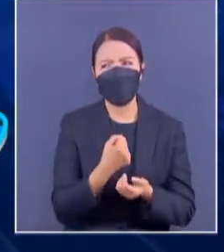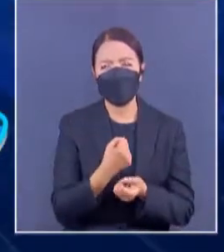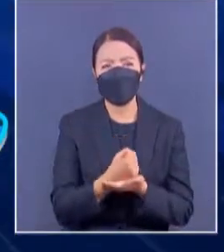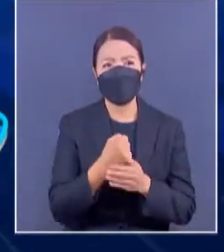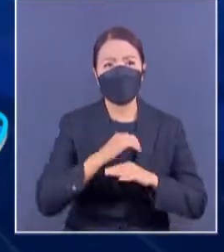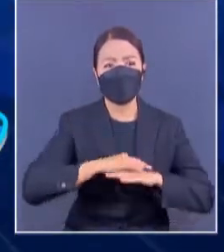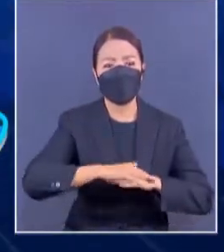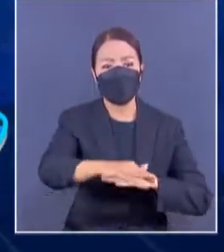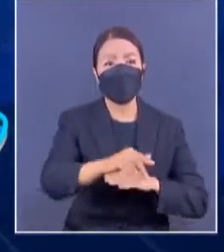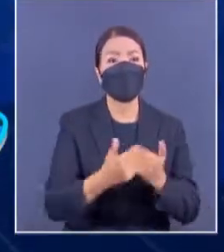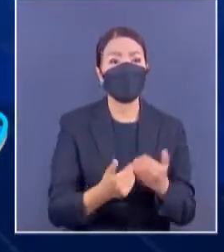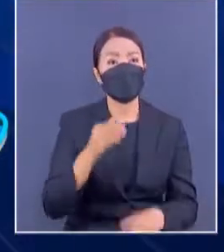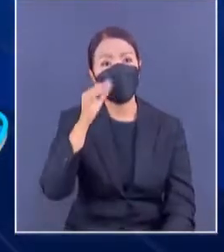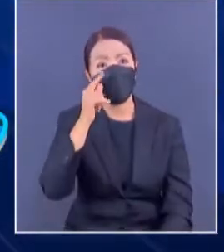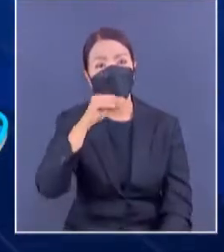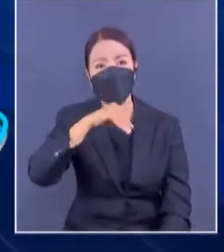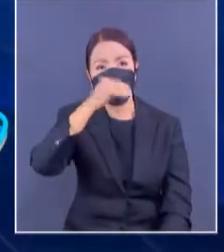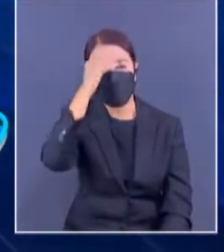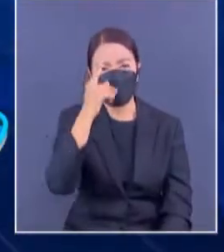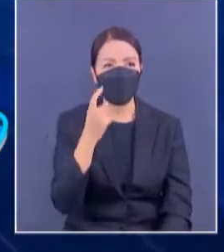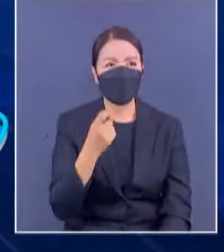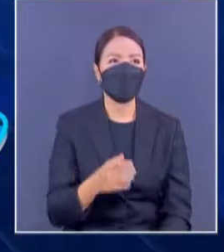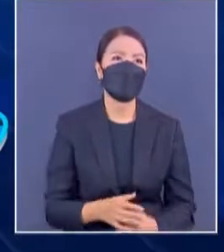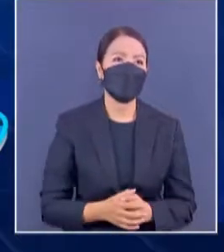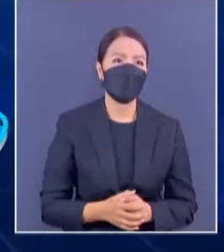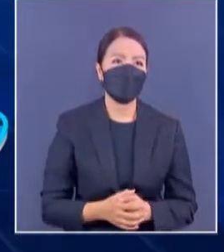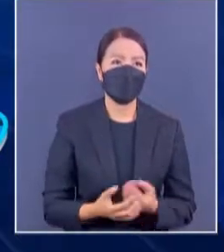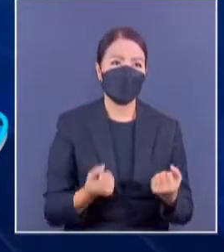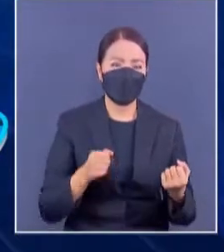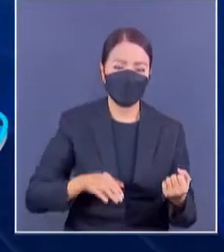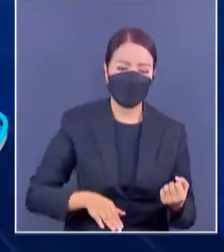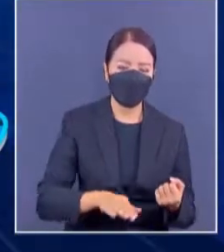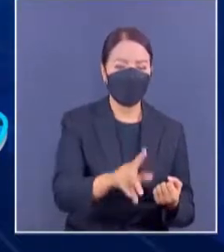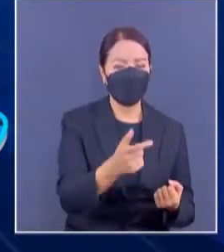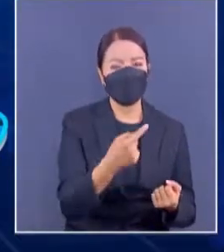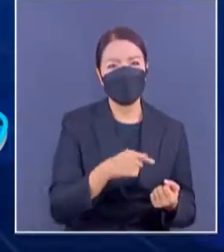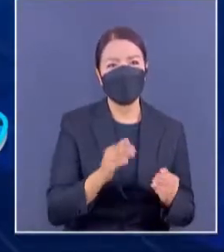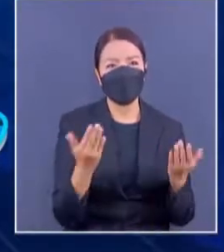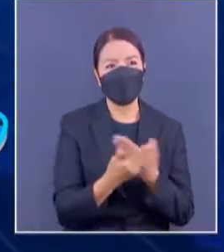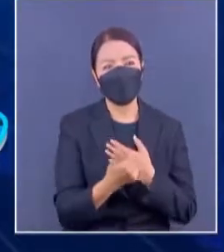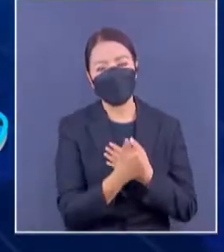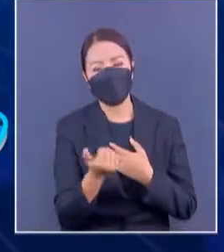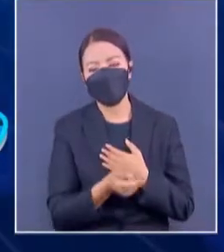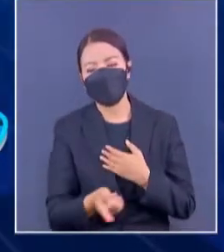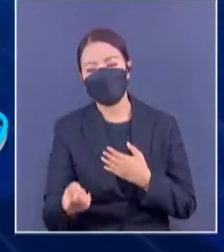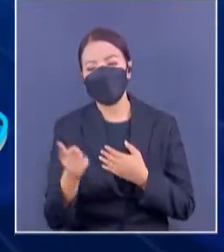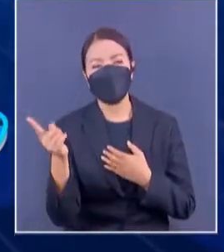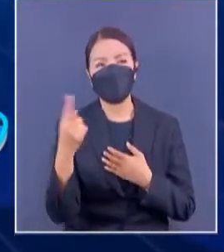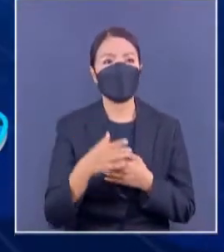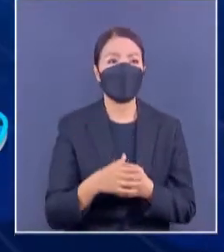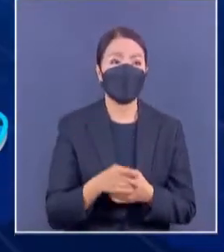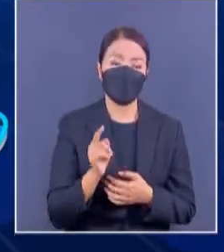นเพราะว่าขณะนี้ผู้ปกครองแล้วก็นักเรียนต้องไปใช้เส้นทางอื่นเพื่อไปทำงานแล้วก็ไปโรงเรียนค่ะซึ่งเส้นท